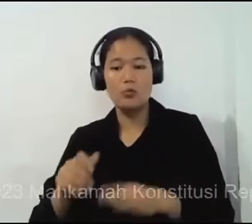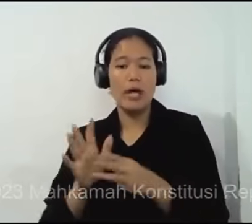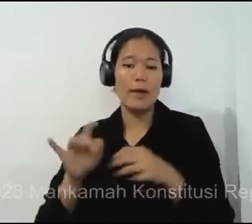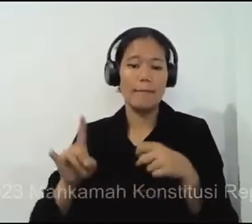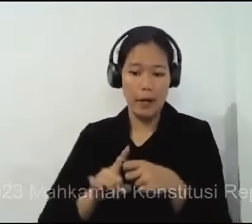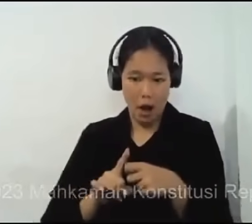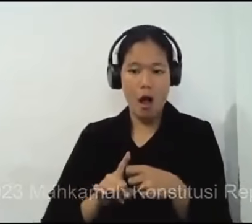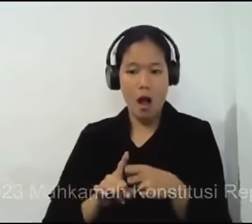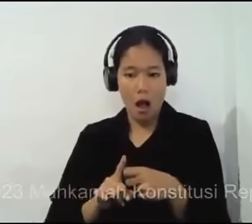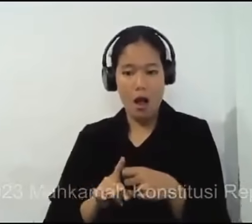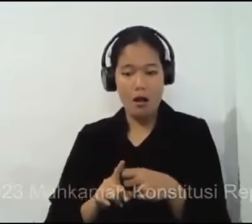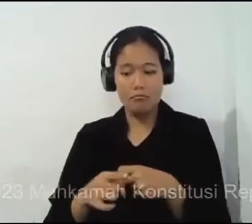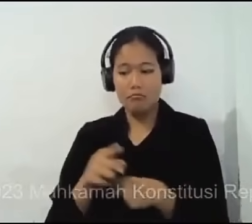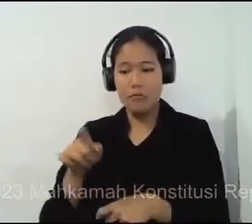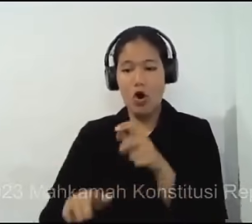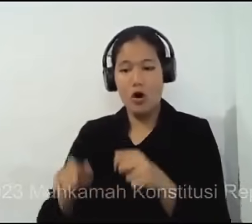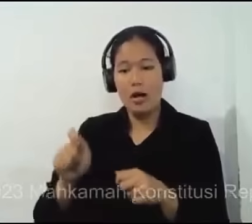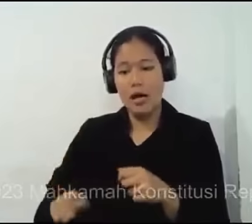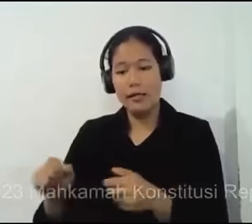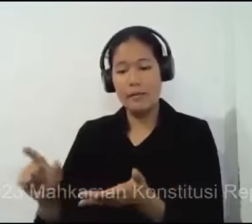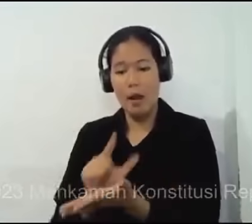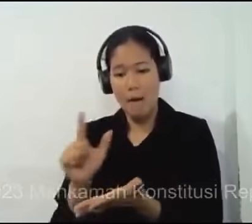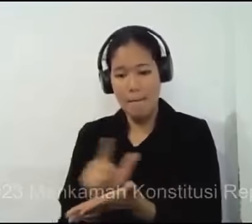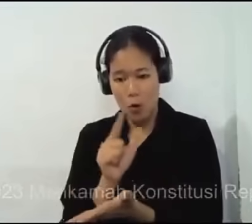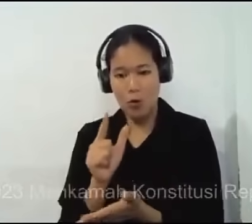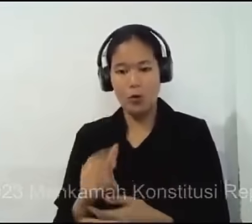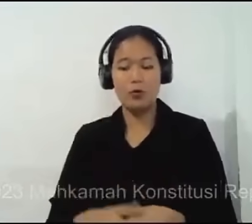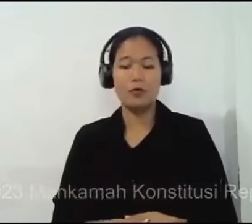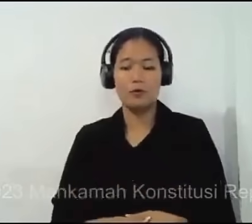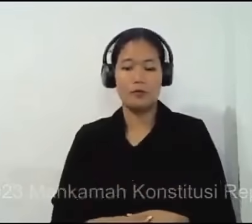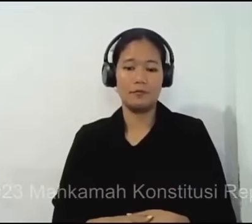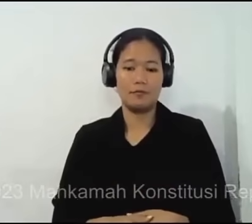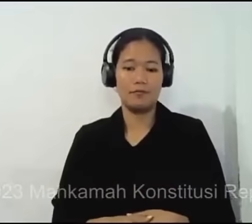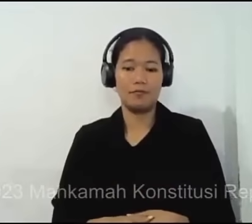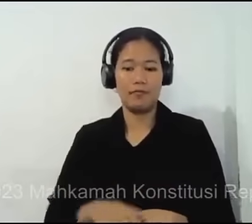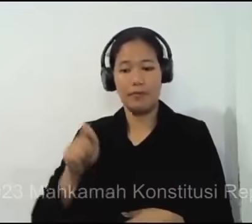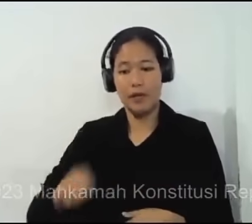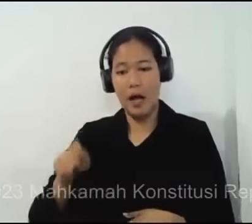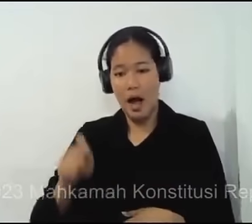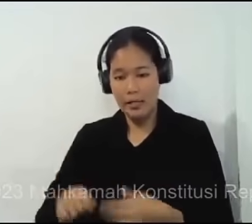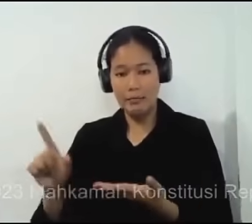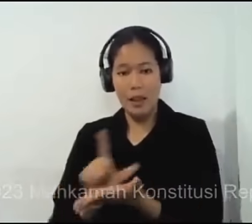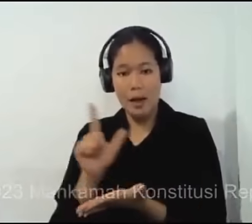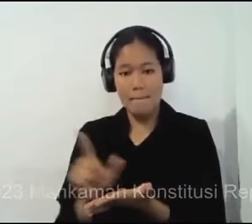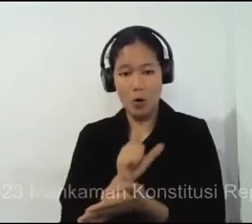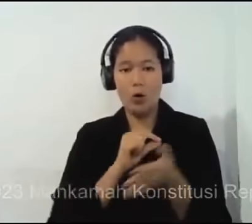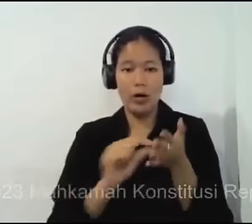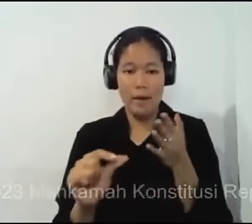konstitusi dengan hakim terlapor hakim terlapor nama